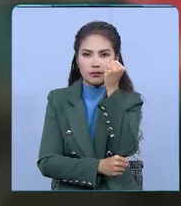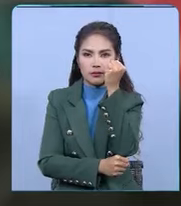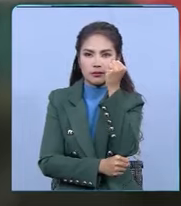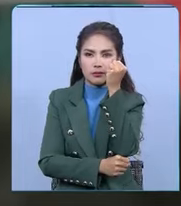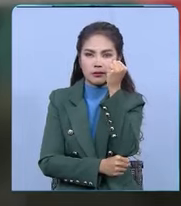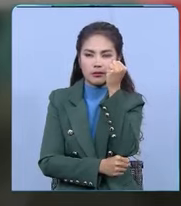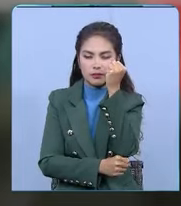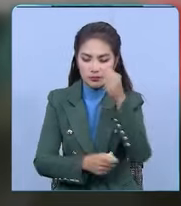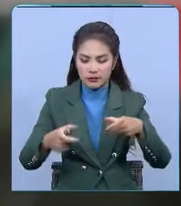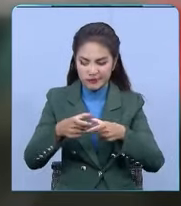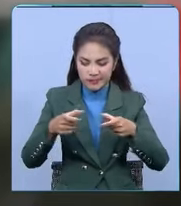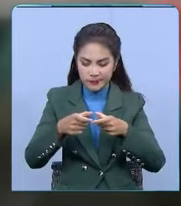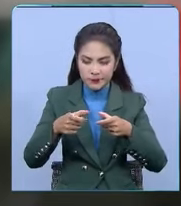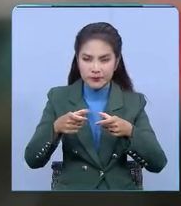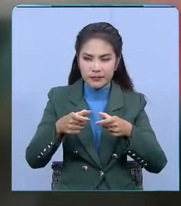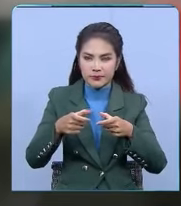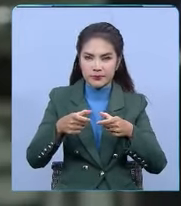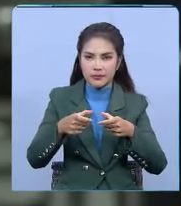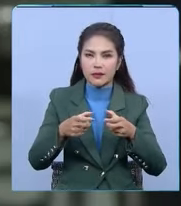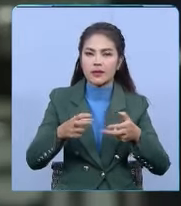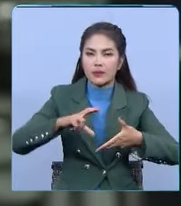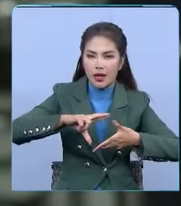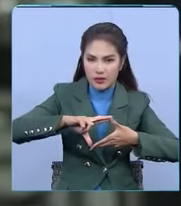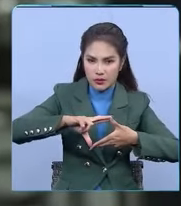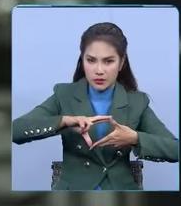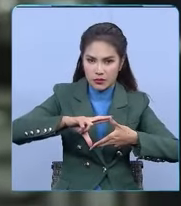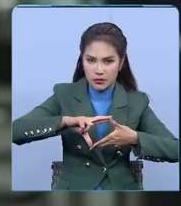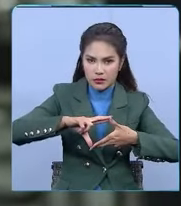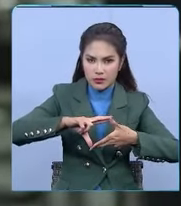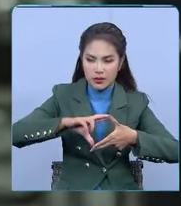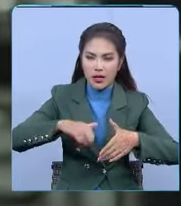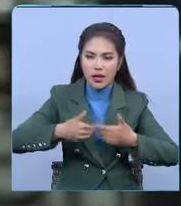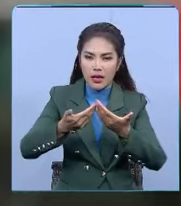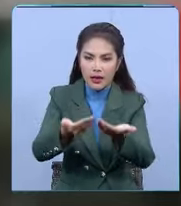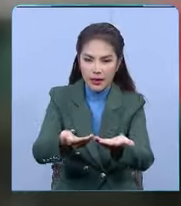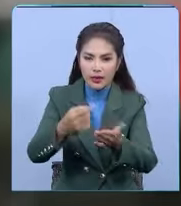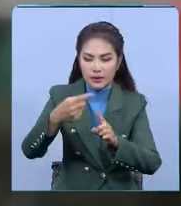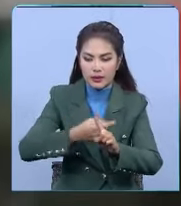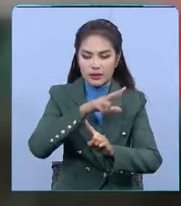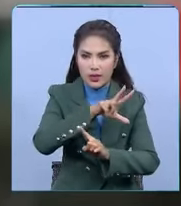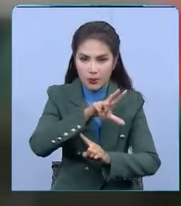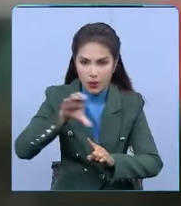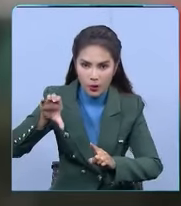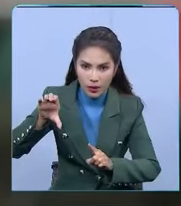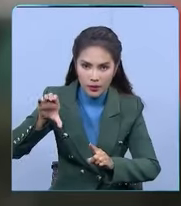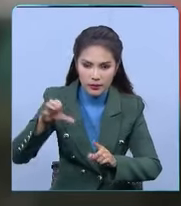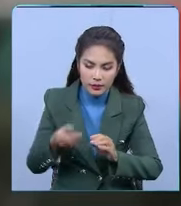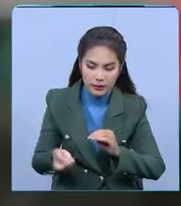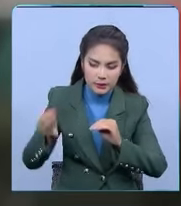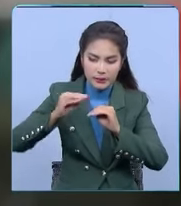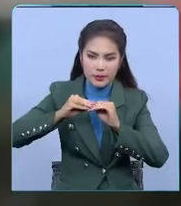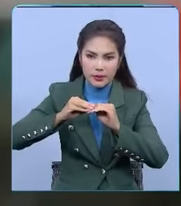ในบัตรพลังประชารัฐเนี่ยนะครับจากที่เราเคยให้เดือนละ300บาทเราก็จะให้เป็น